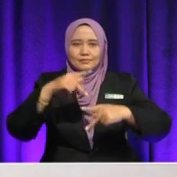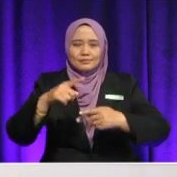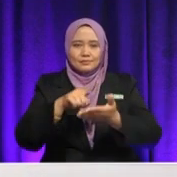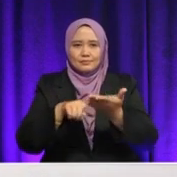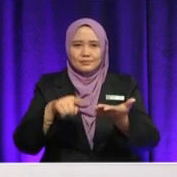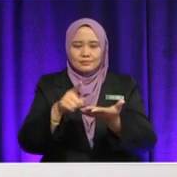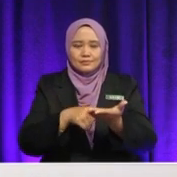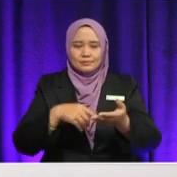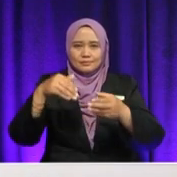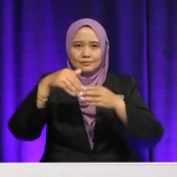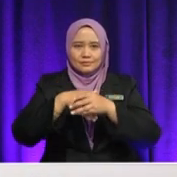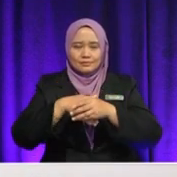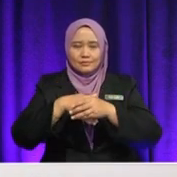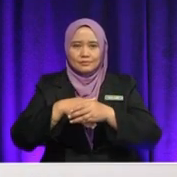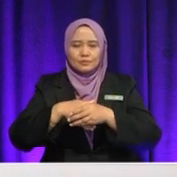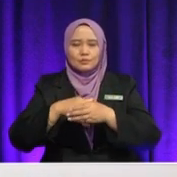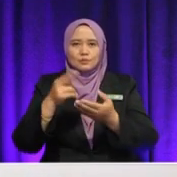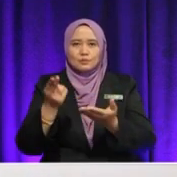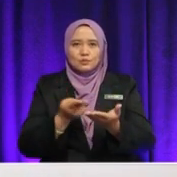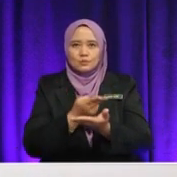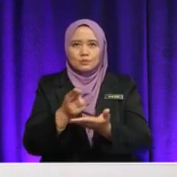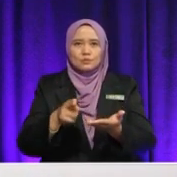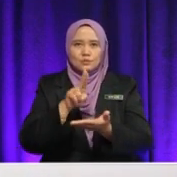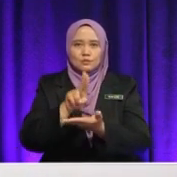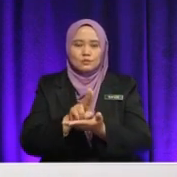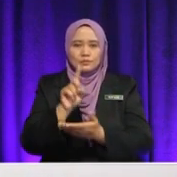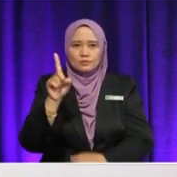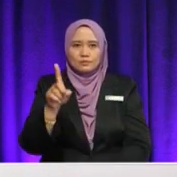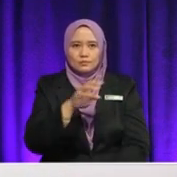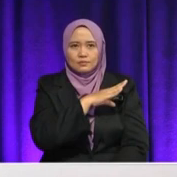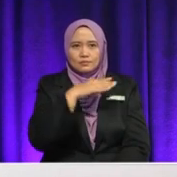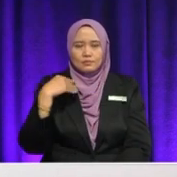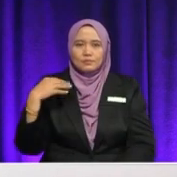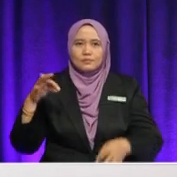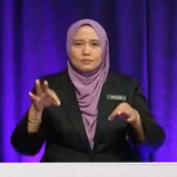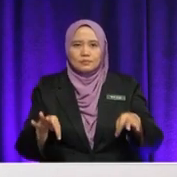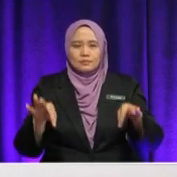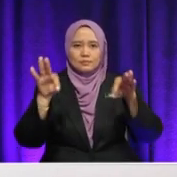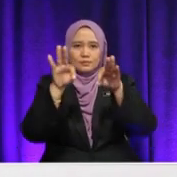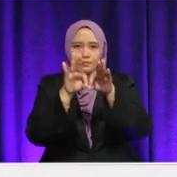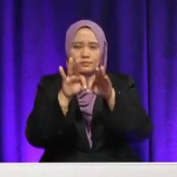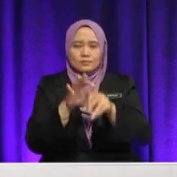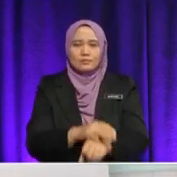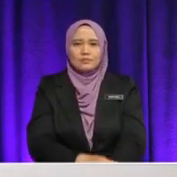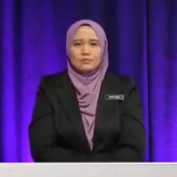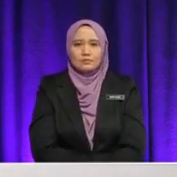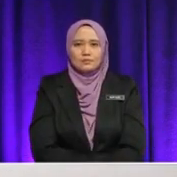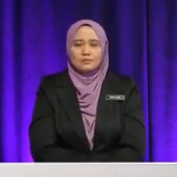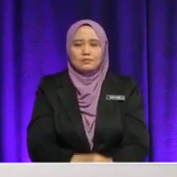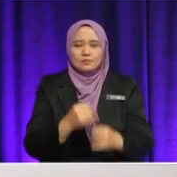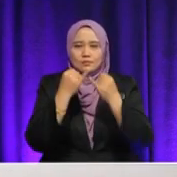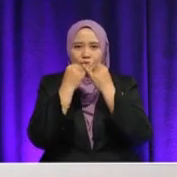pertama pada tahun 1955 setelah kepentingan pilihanraya kepada demokrasi negara